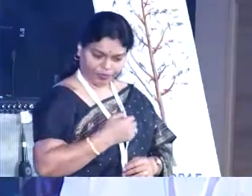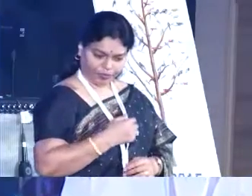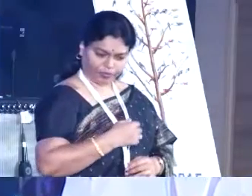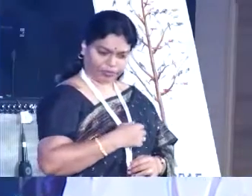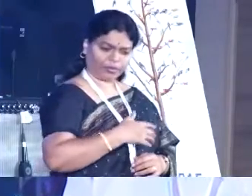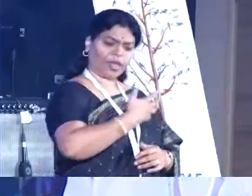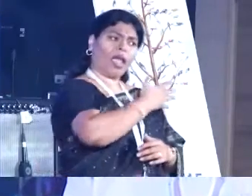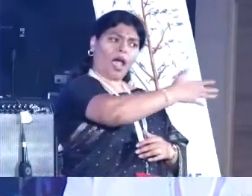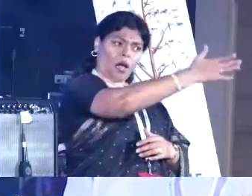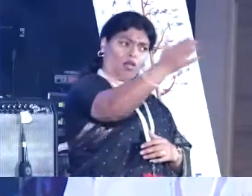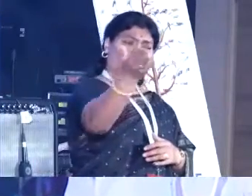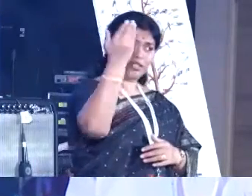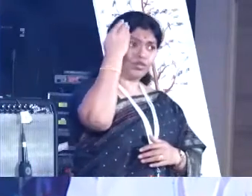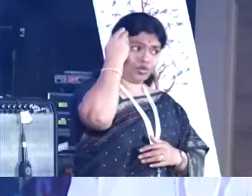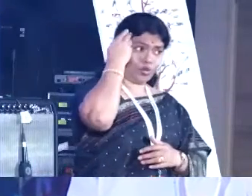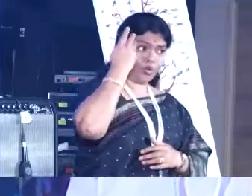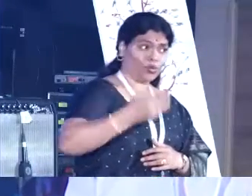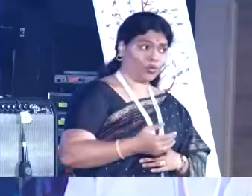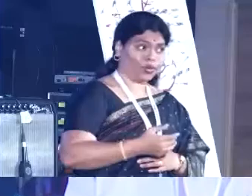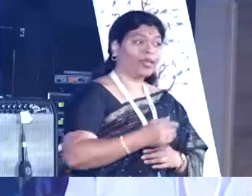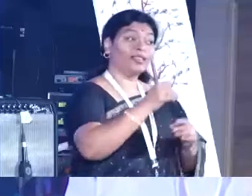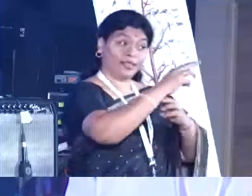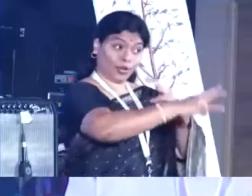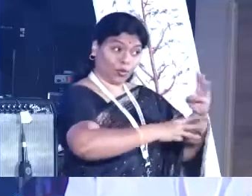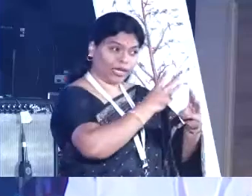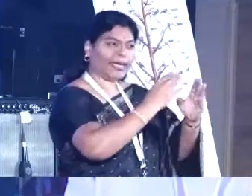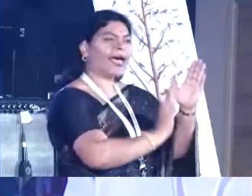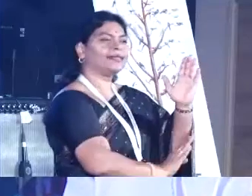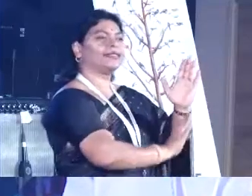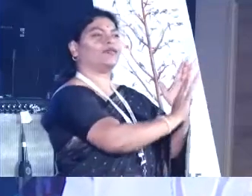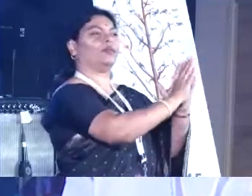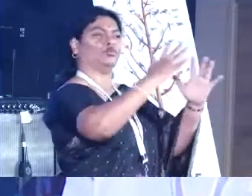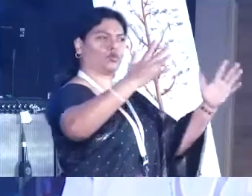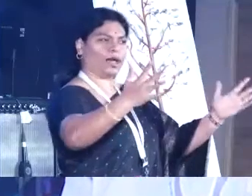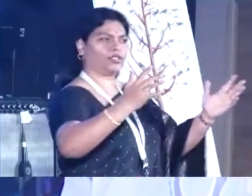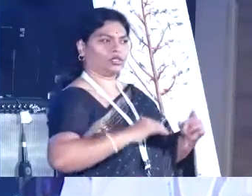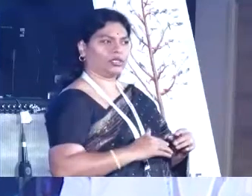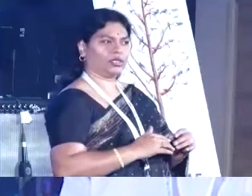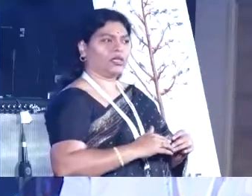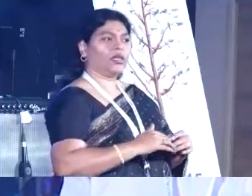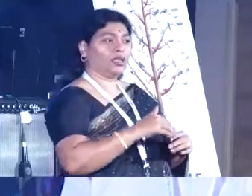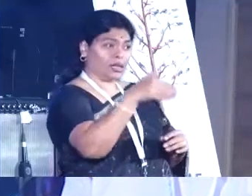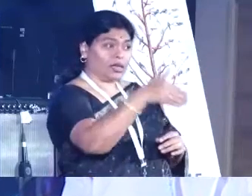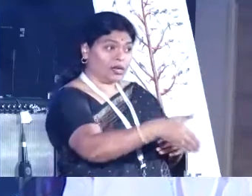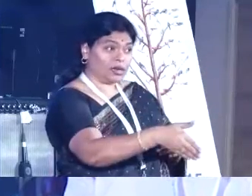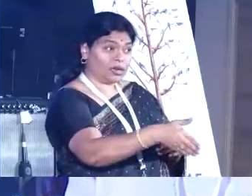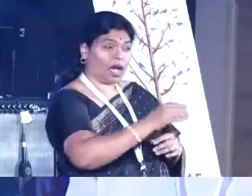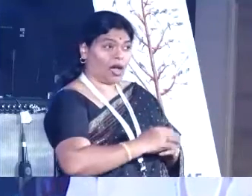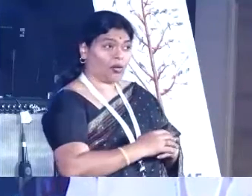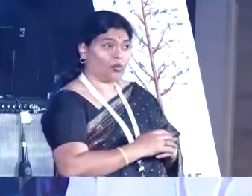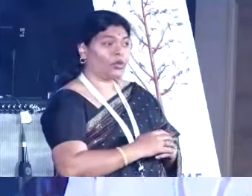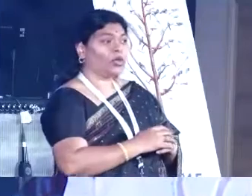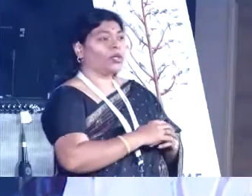हम सब जानते भी हैं कि दुनिया इतनी आगे बढ़ चुकी है कि आजकल कोई विकलांग को नहीं